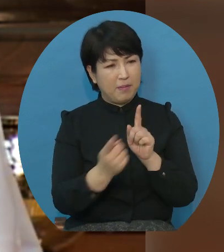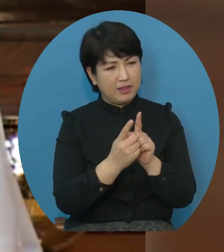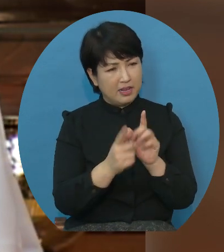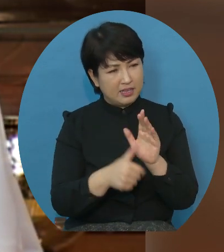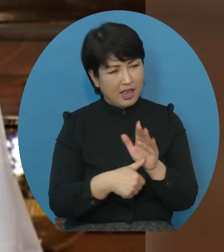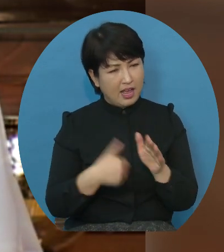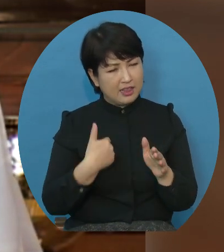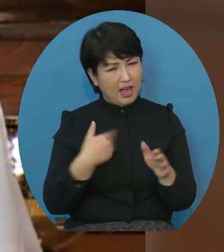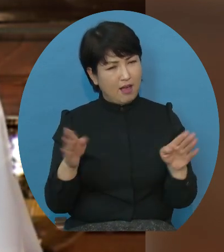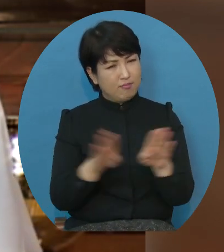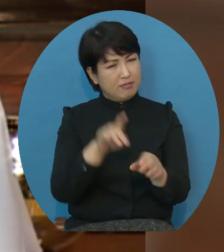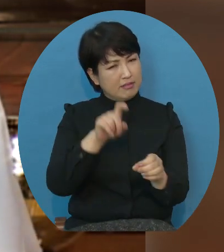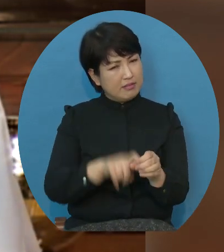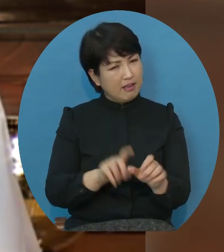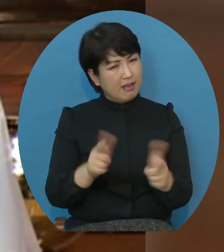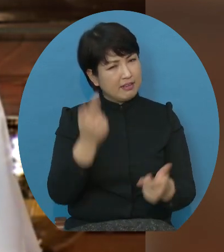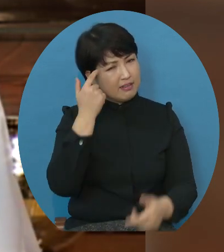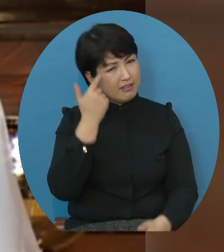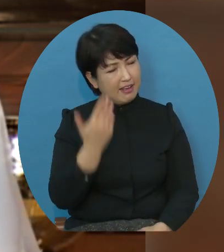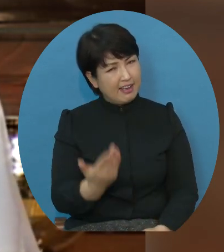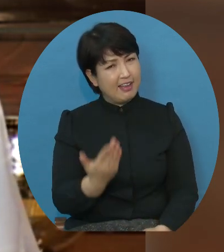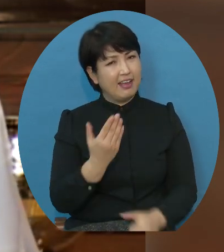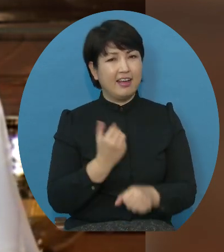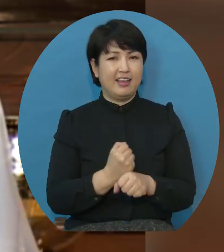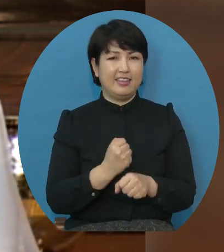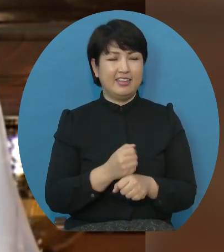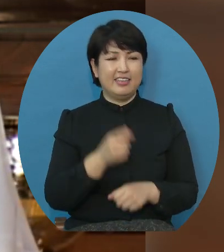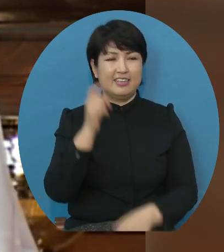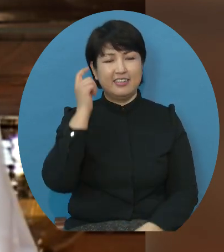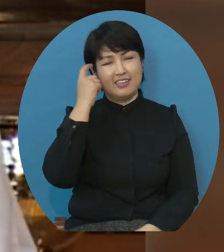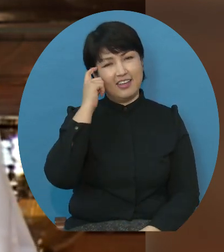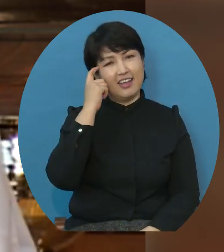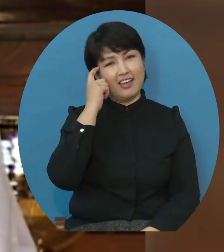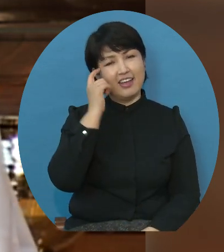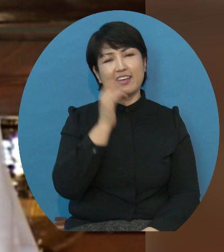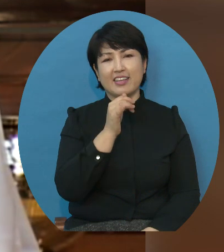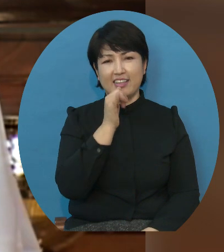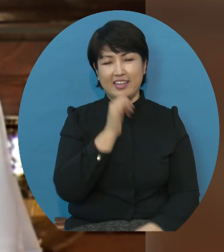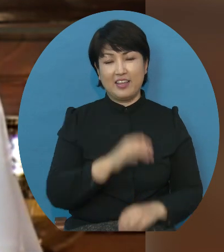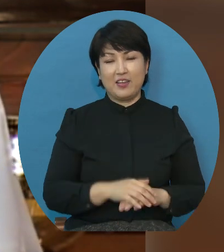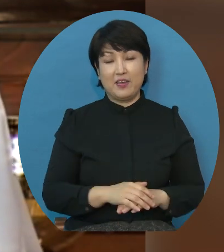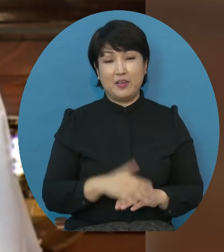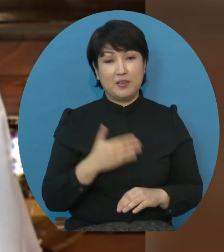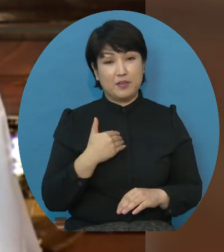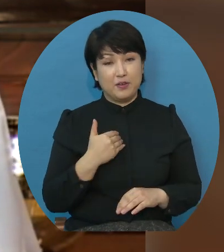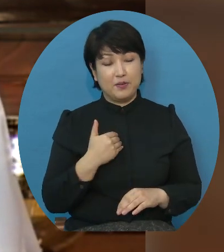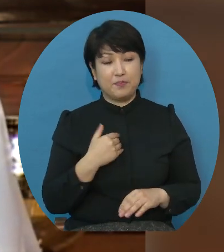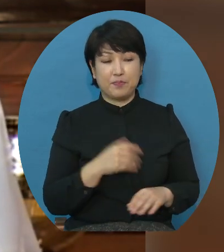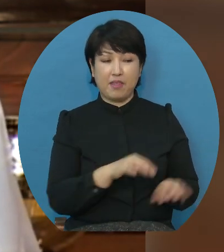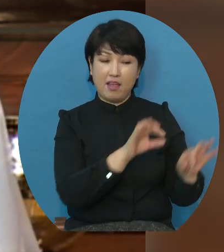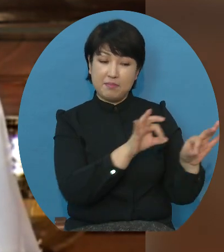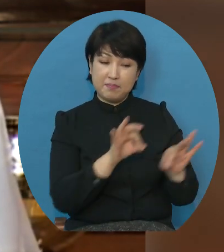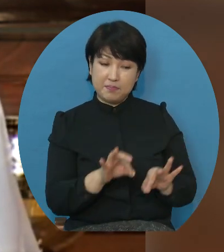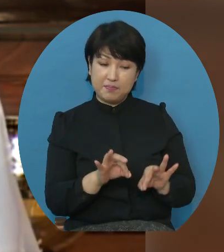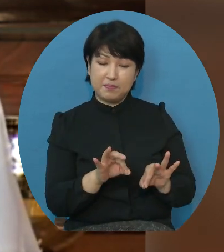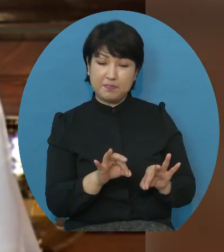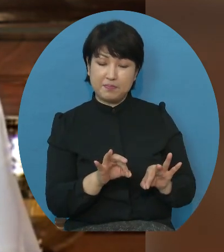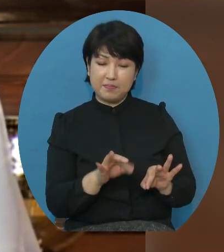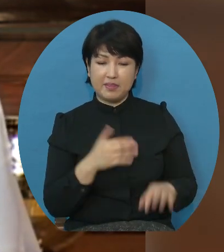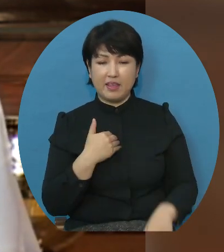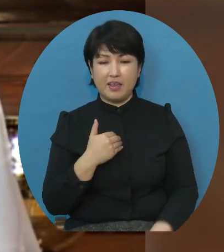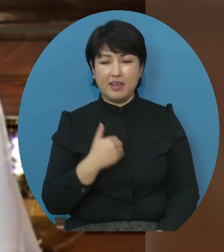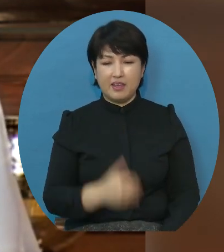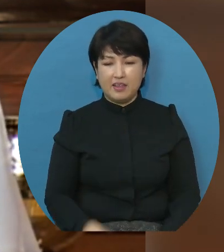혹시 문을 샀고 찐한 않느냐 이런 생각이 들 때도 있고요 자 같으면 이런 질문하면